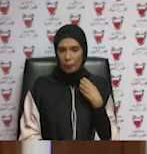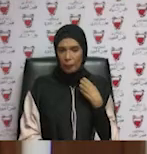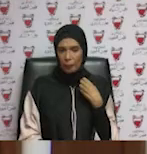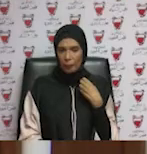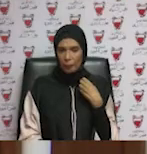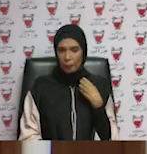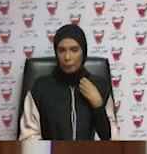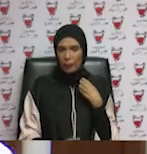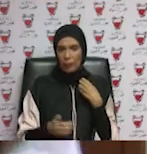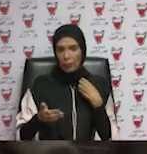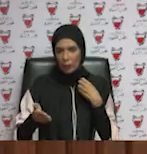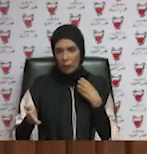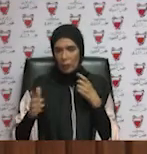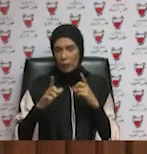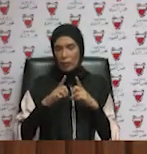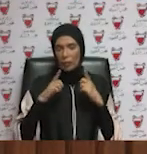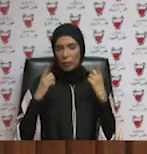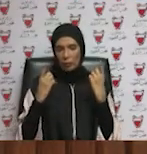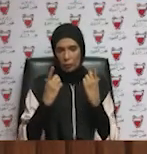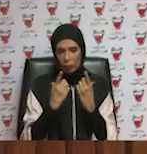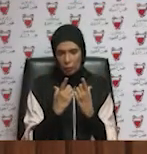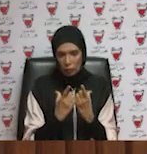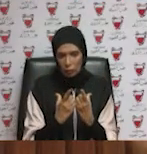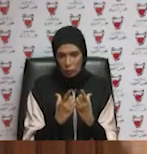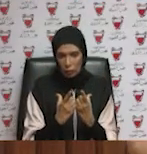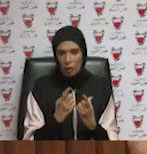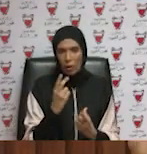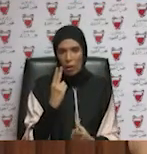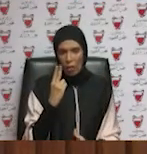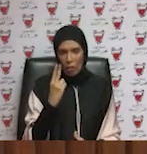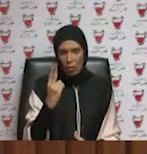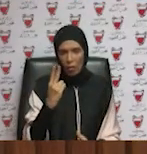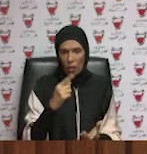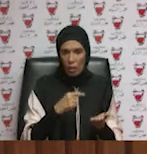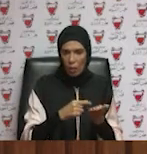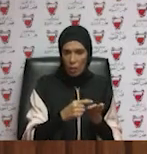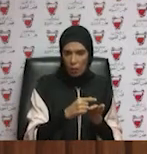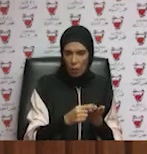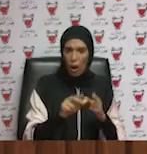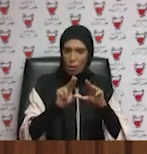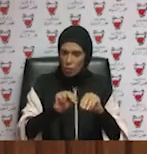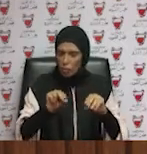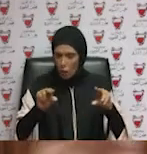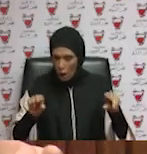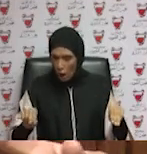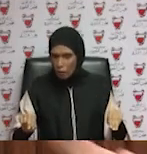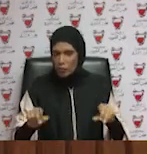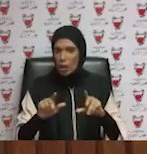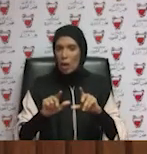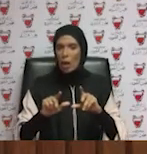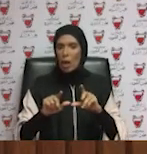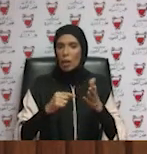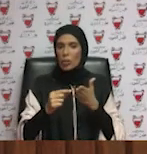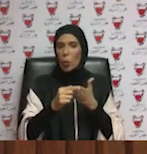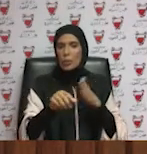لما ذهبت إلى اللجنة. نعم. اللجنة عليها أن توصي بشيئين. نعم. يا التمسك بتوصيتنا كما ذهبت إلى